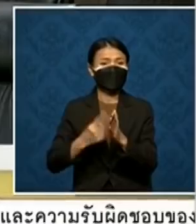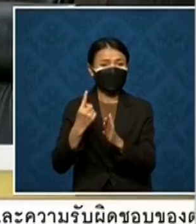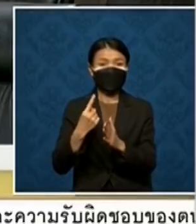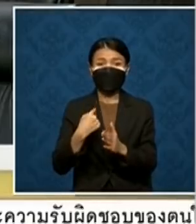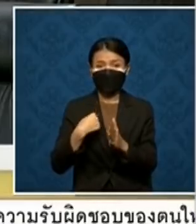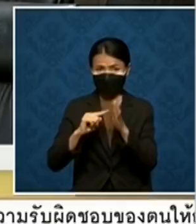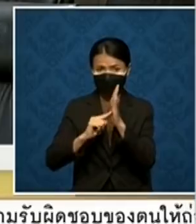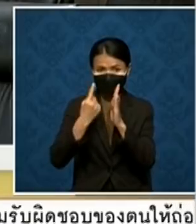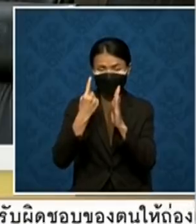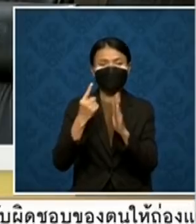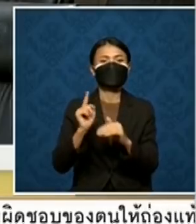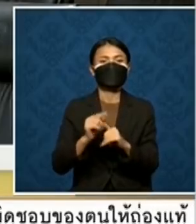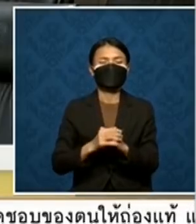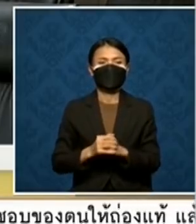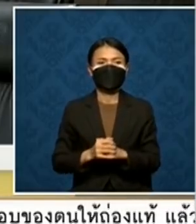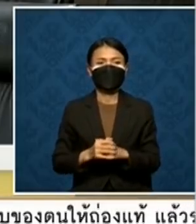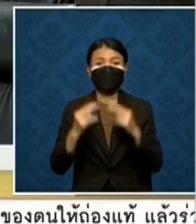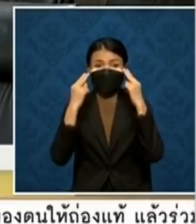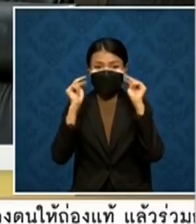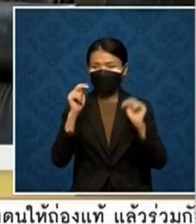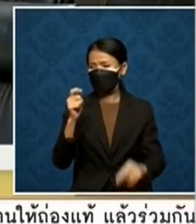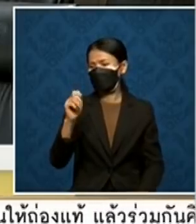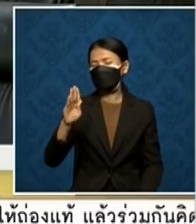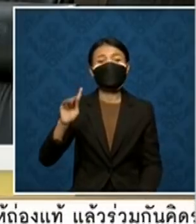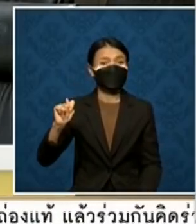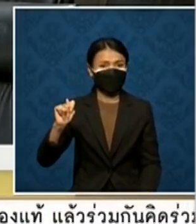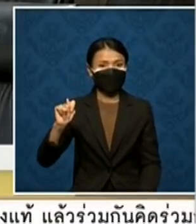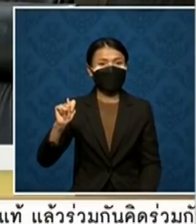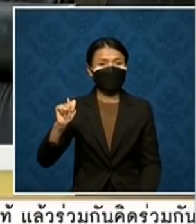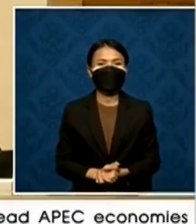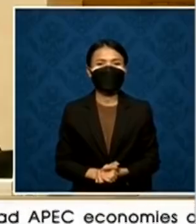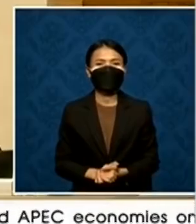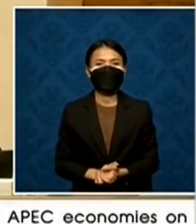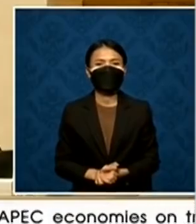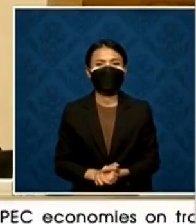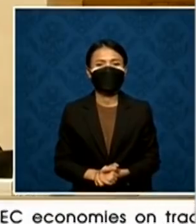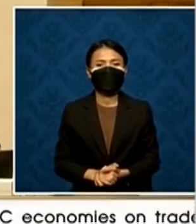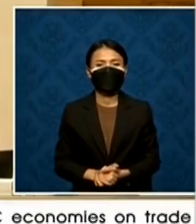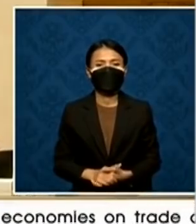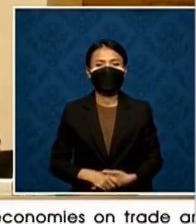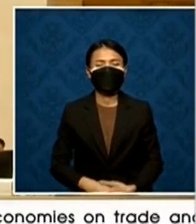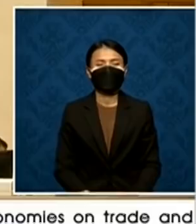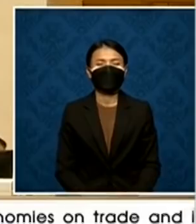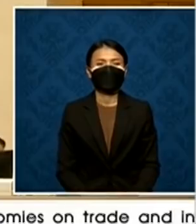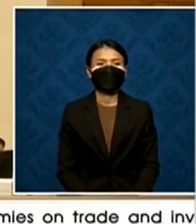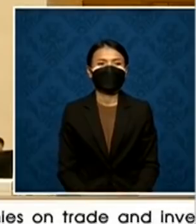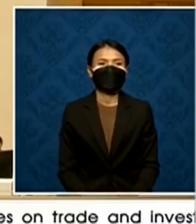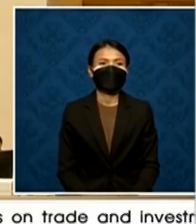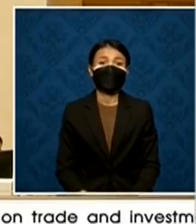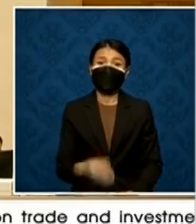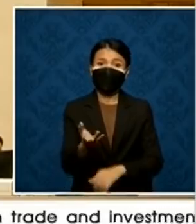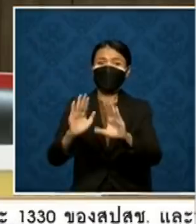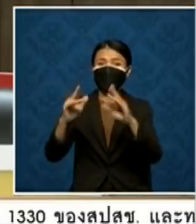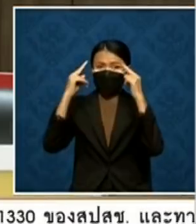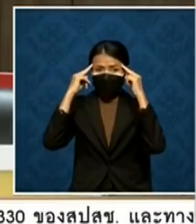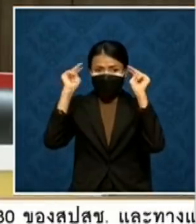ที่ต่อไปมันจริงๆการมีความเห็นที่ไม่ตรงกันเนี่ยระหว่างพรรคเพื่อไทยกับพรรคก้าวไกลเนี่ยมันไม่ได้เพิ่